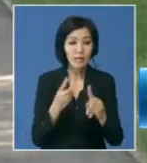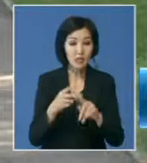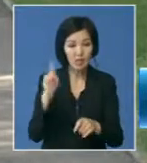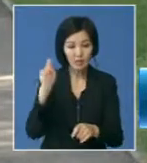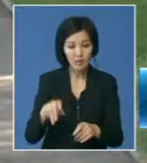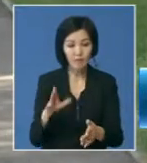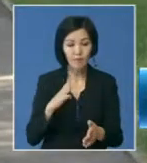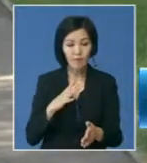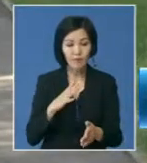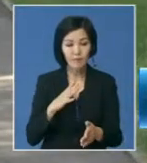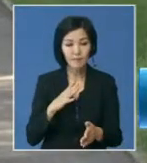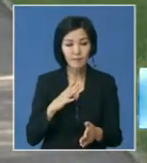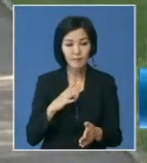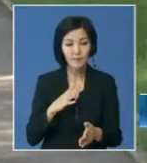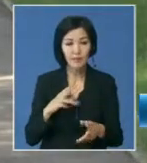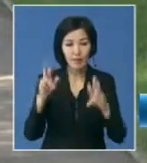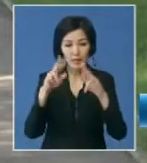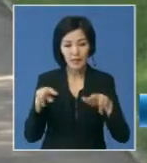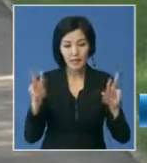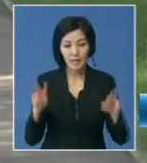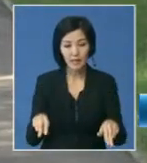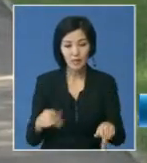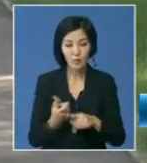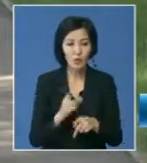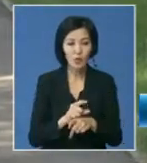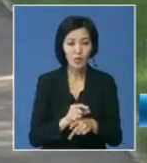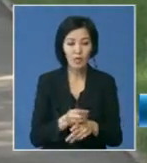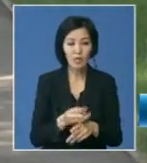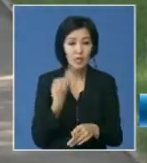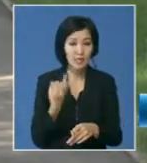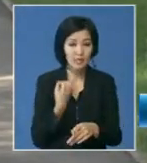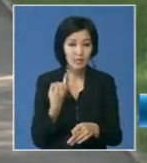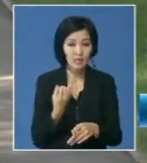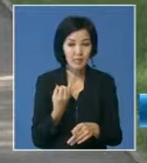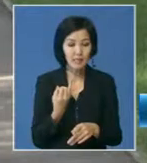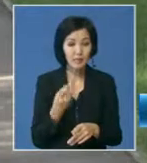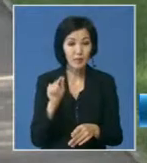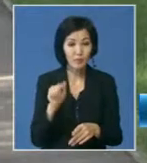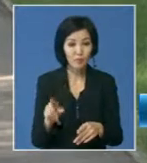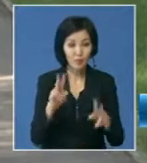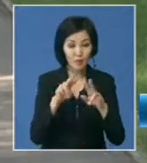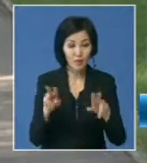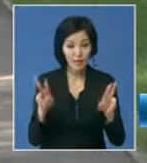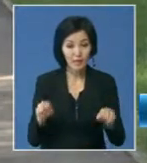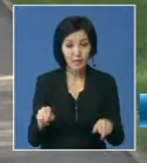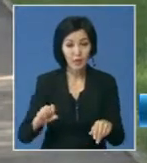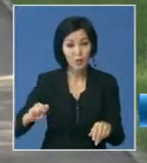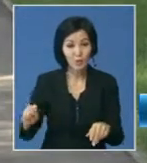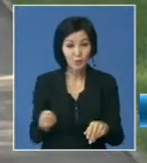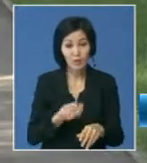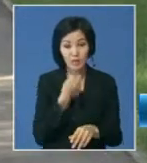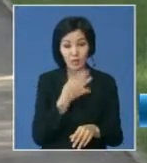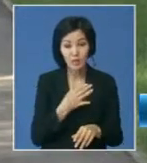тұрмын. Бұл лагер маған өте қызық. Себебі бұл жерде достарым да